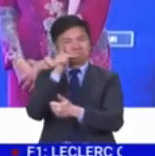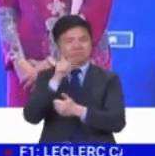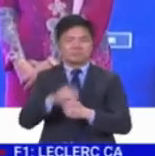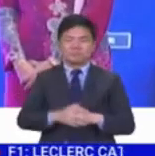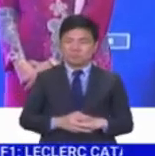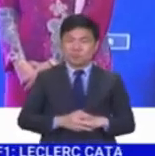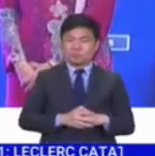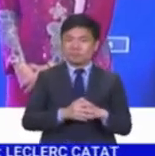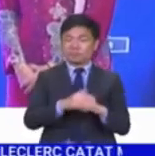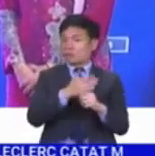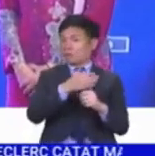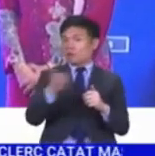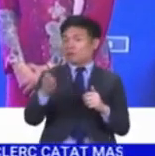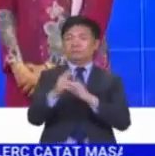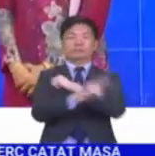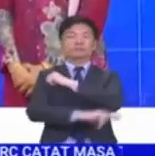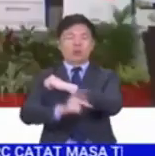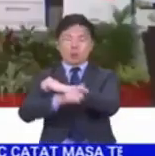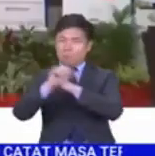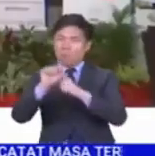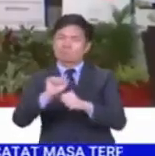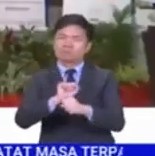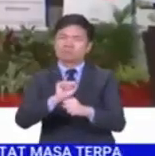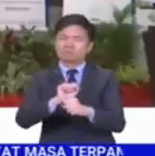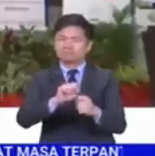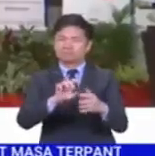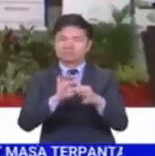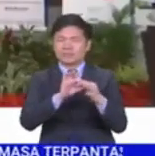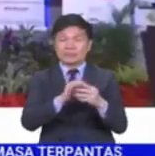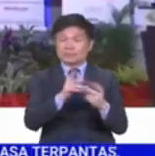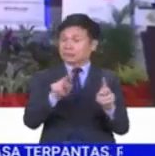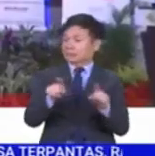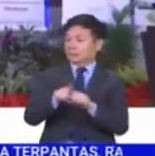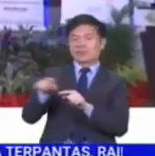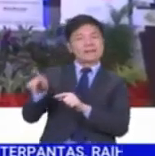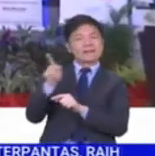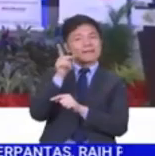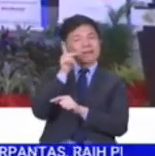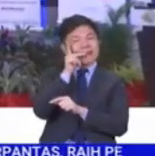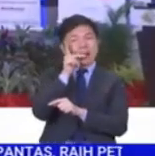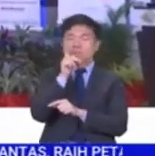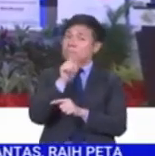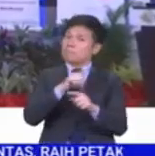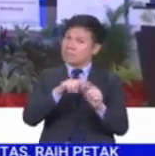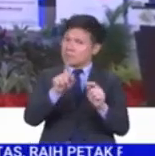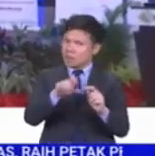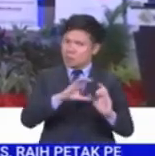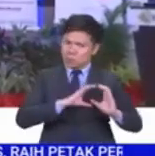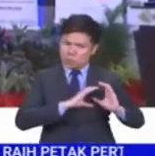Beliau yakin negeri lain boleh melaksanakan hasrat itu seperti Kedah, namun ia memerlukan komitmen pelbagai